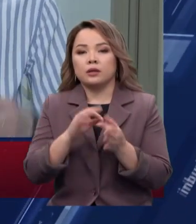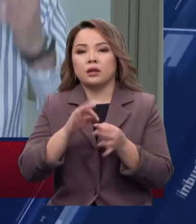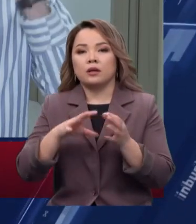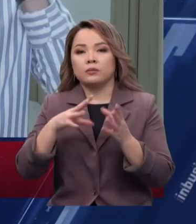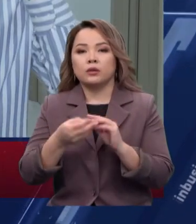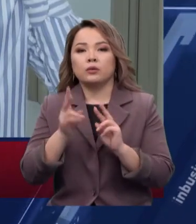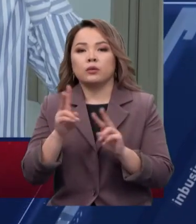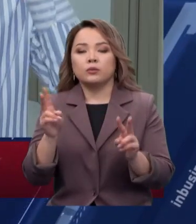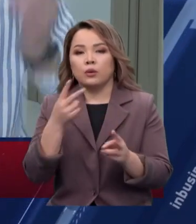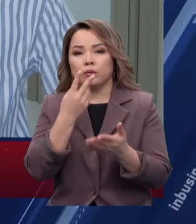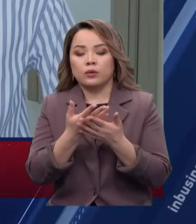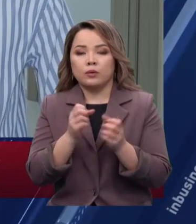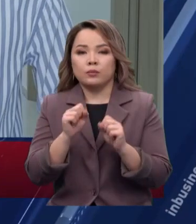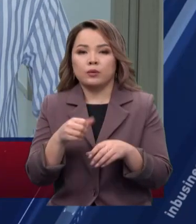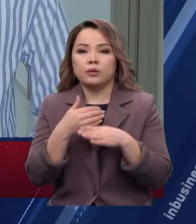шарапатын кімдер көре алады?